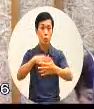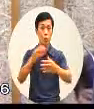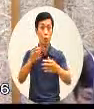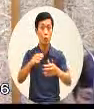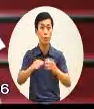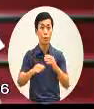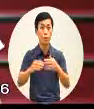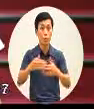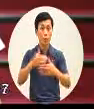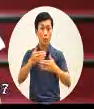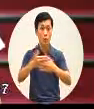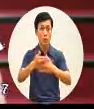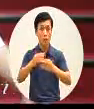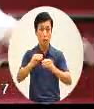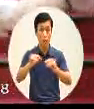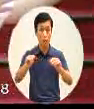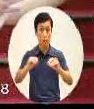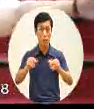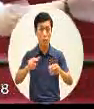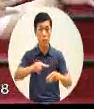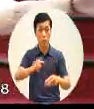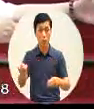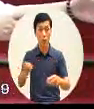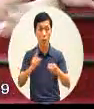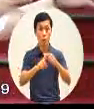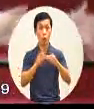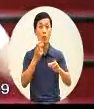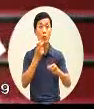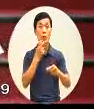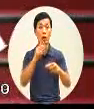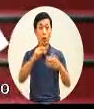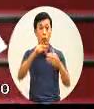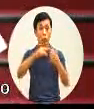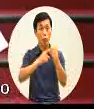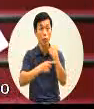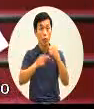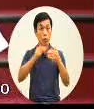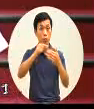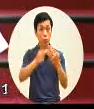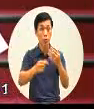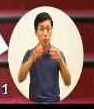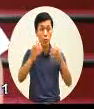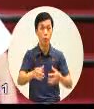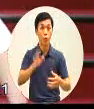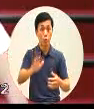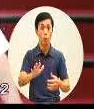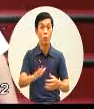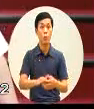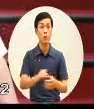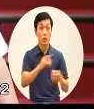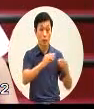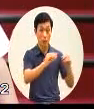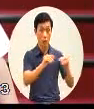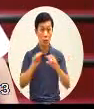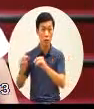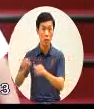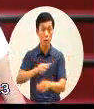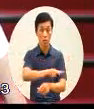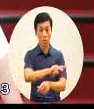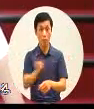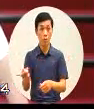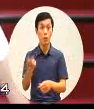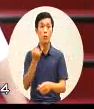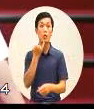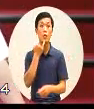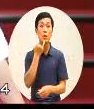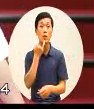中央定了一个农机移转，就是它本身这边的农机，它可以移转过去。这个的农机移转，啊，不